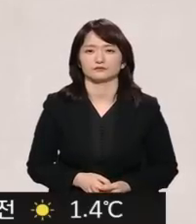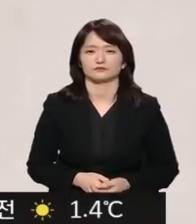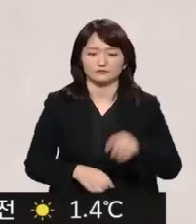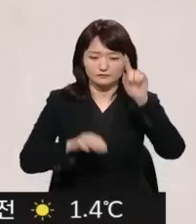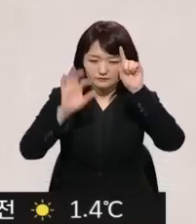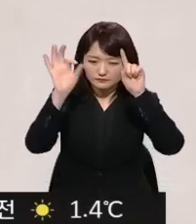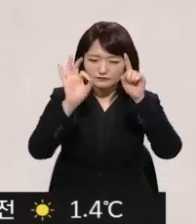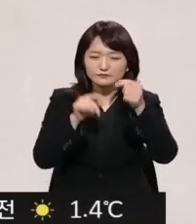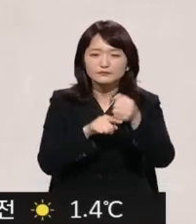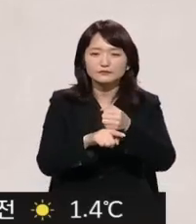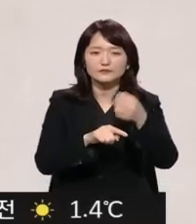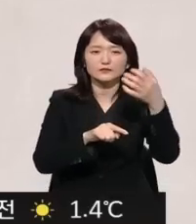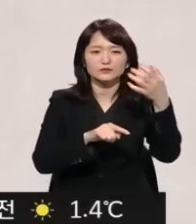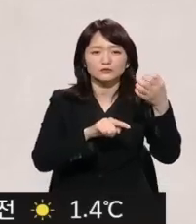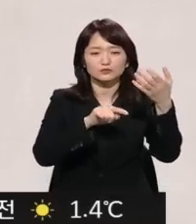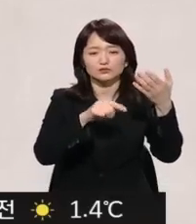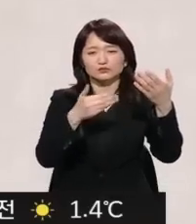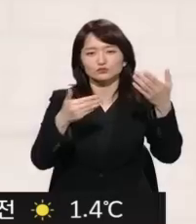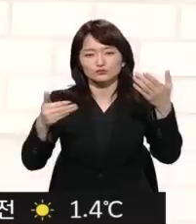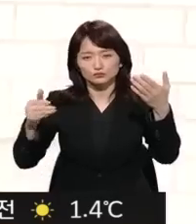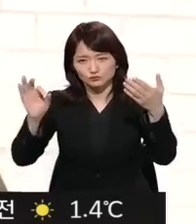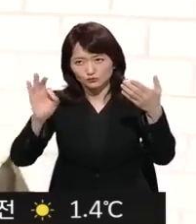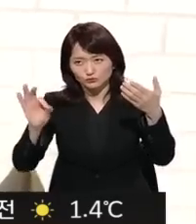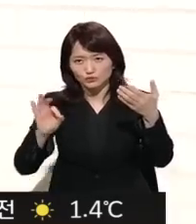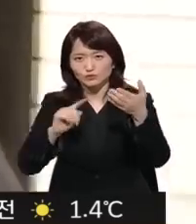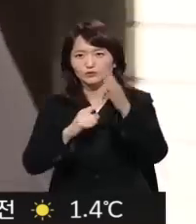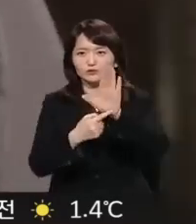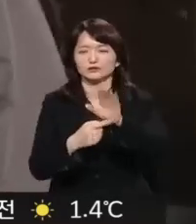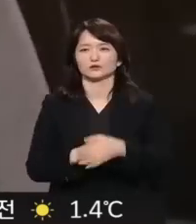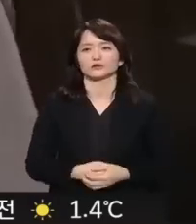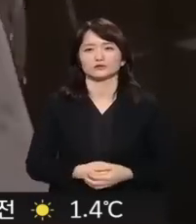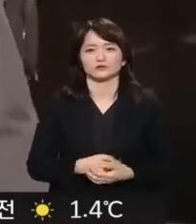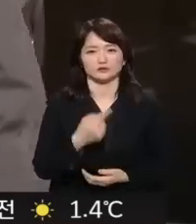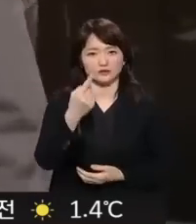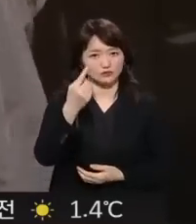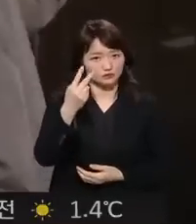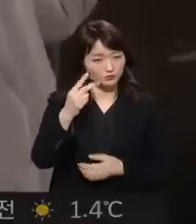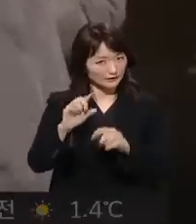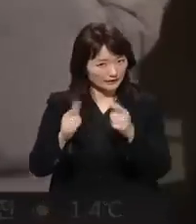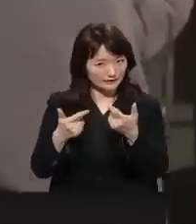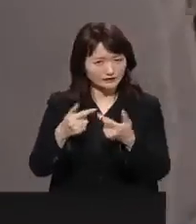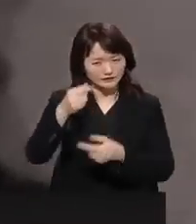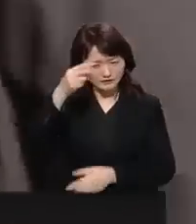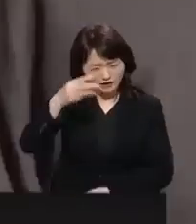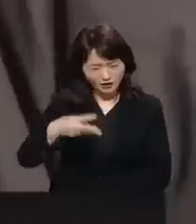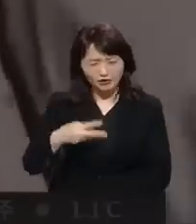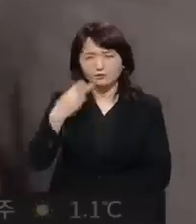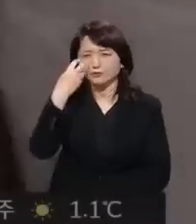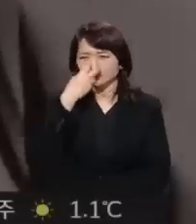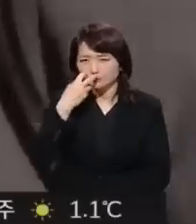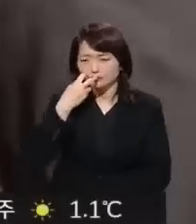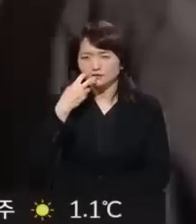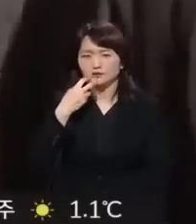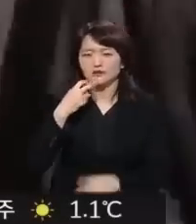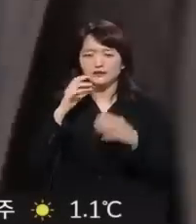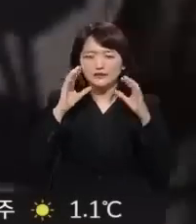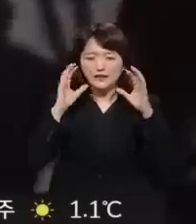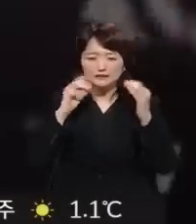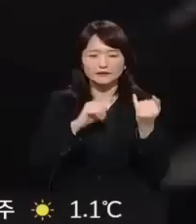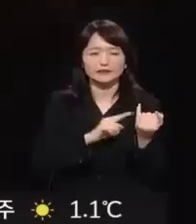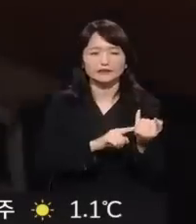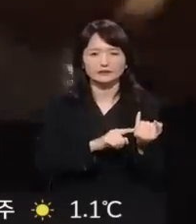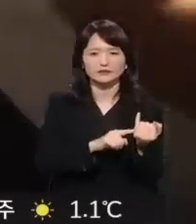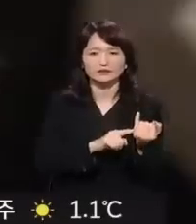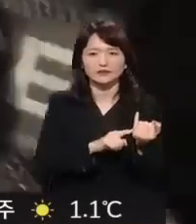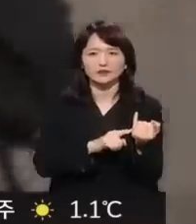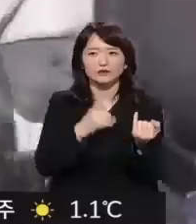99.99999라고 표현하는 것이고 그것도 지금 한두번을 한게 아니고 여러 번을 해서이 아이의 엄마는 속시다라고 증명을 했기